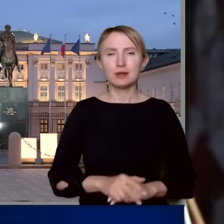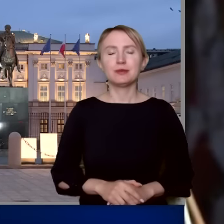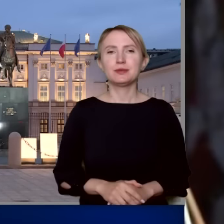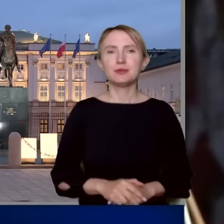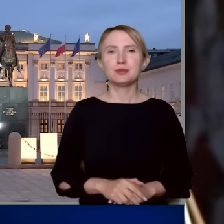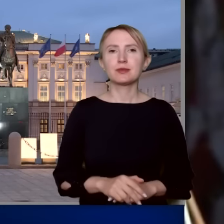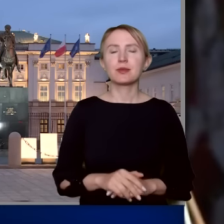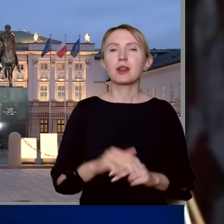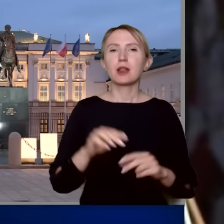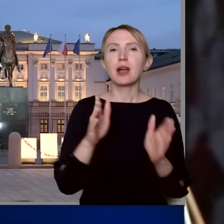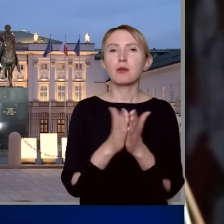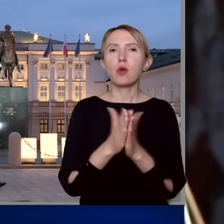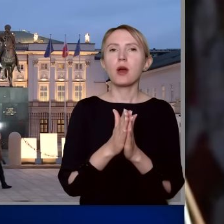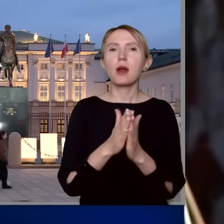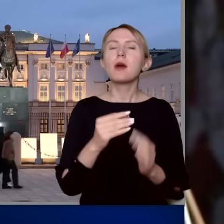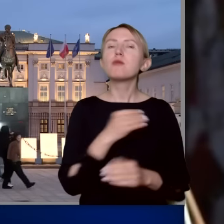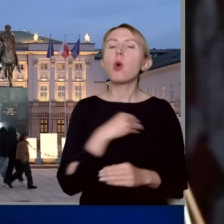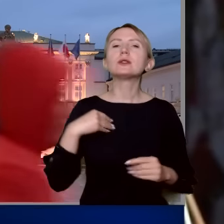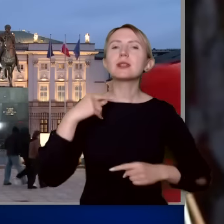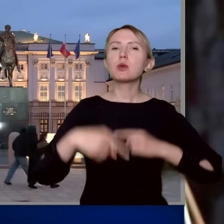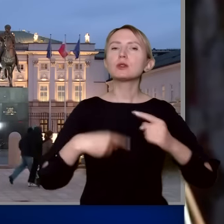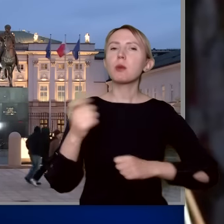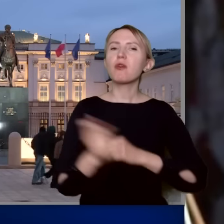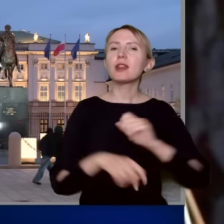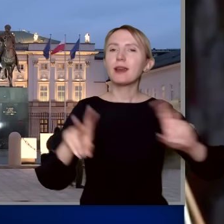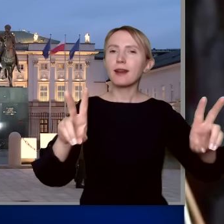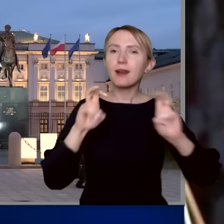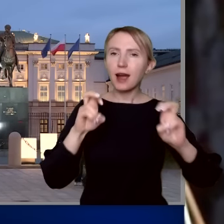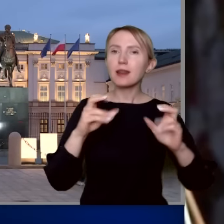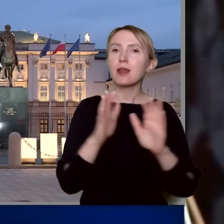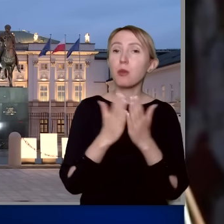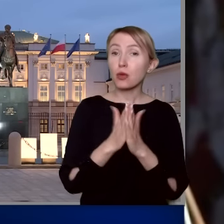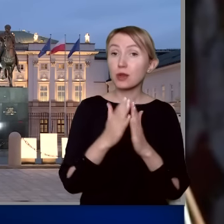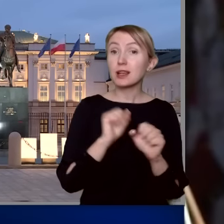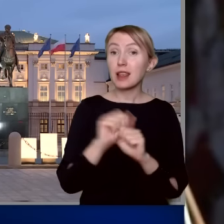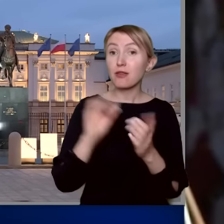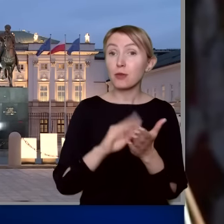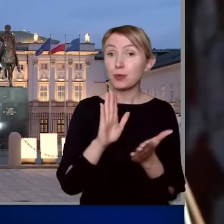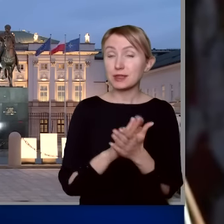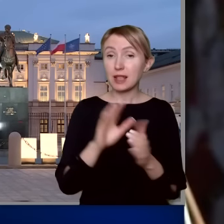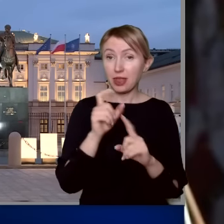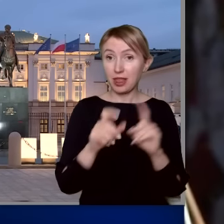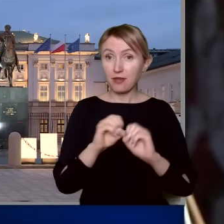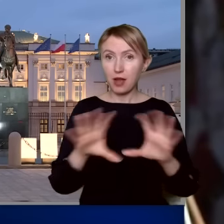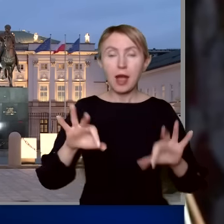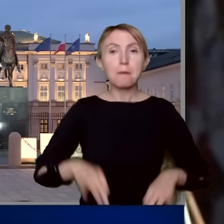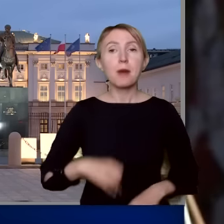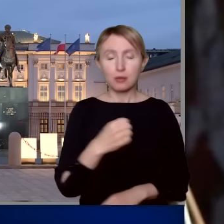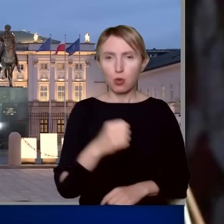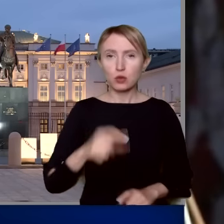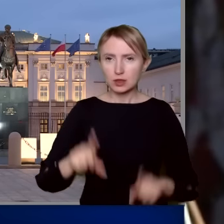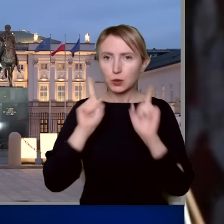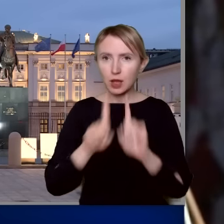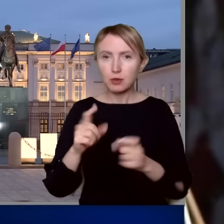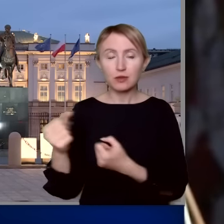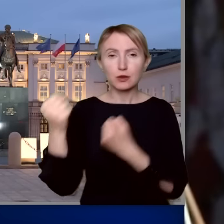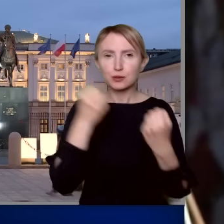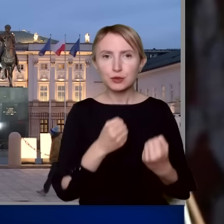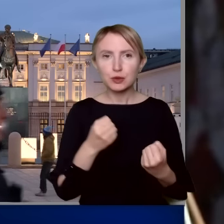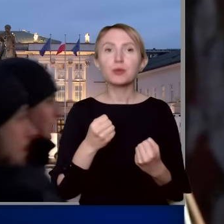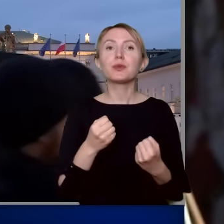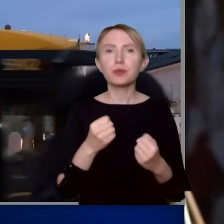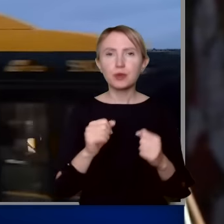karne, tak ten podręcznik wygląda, jest zawarte. Pan poseł rzeczywiście przyniósł i zdecydował poprawnie,